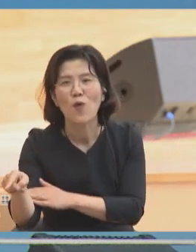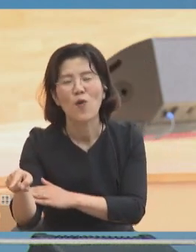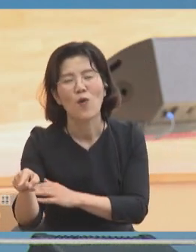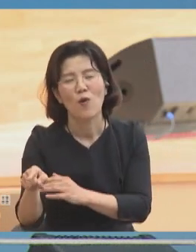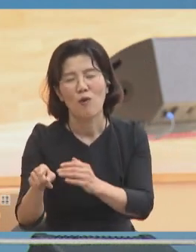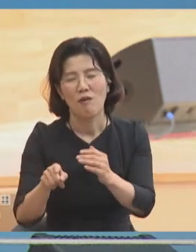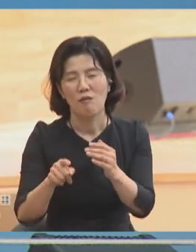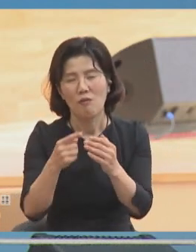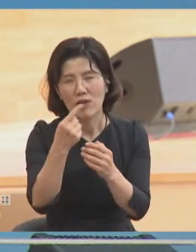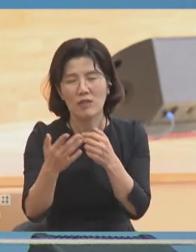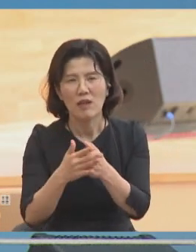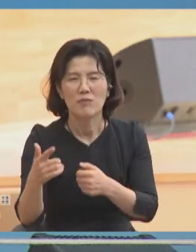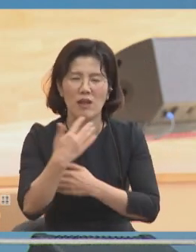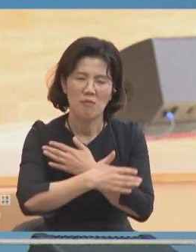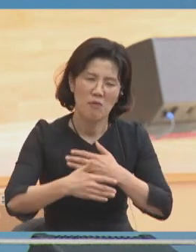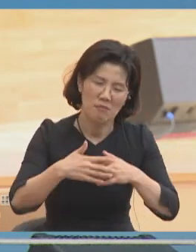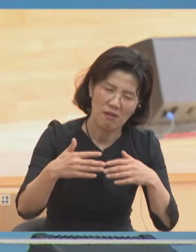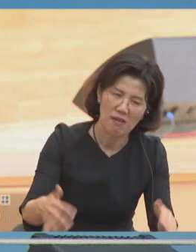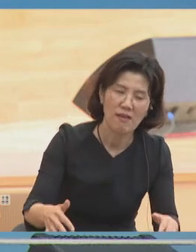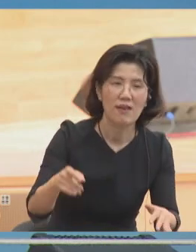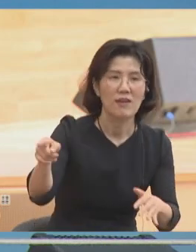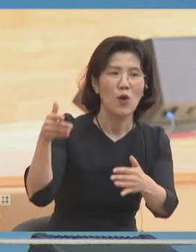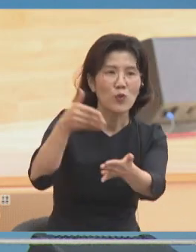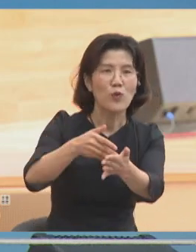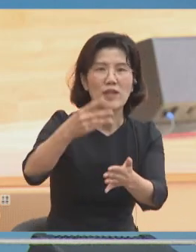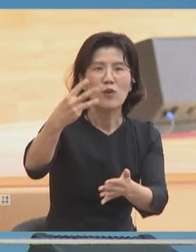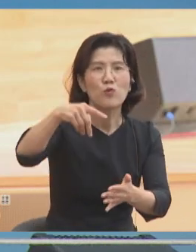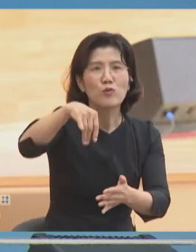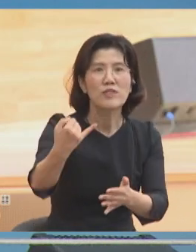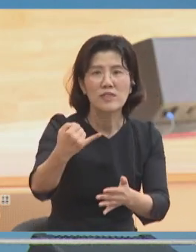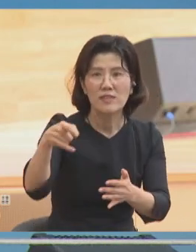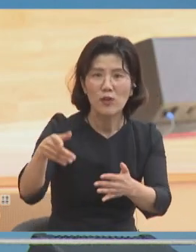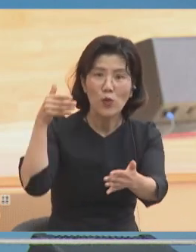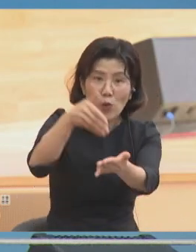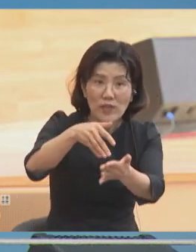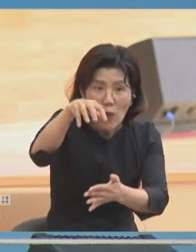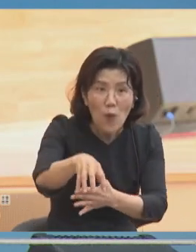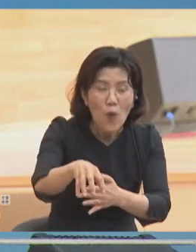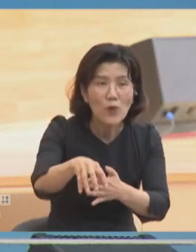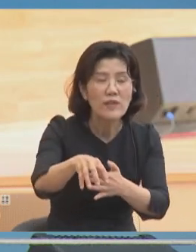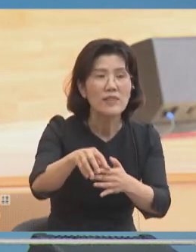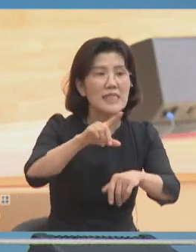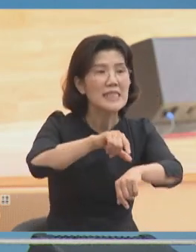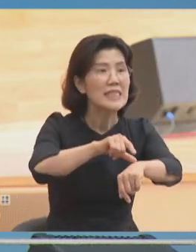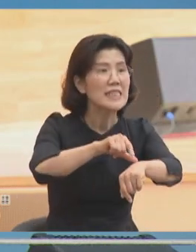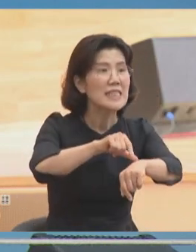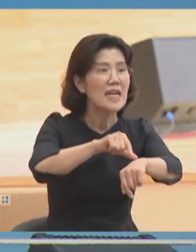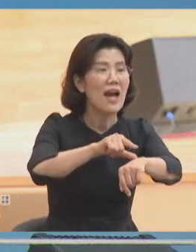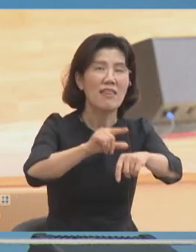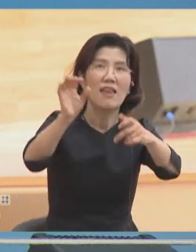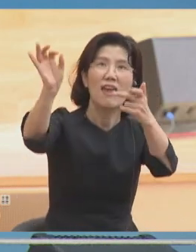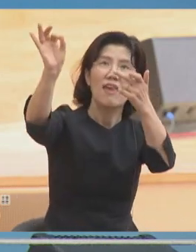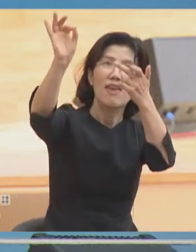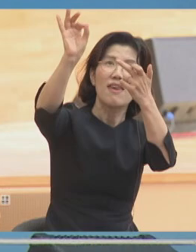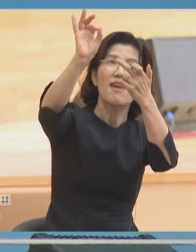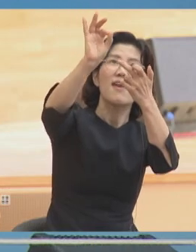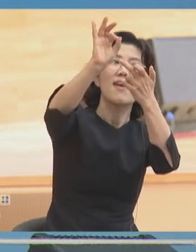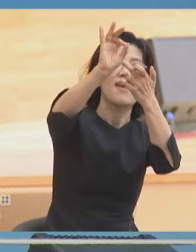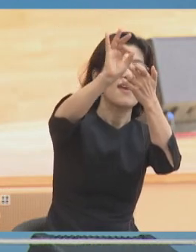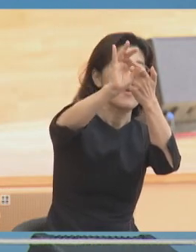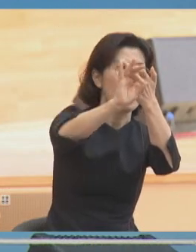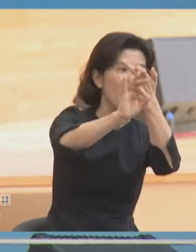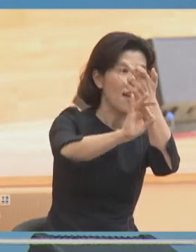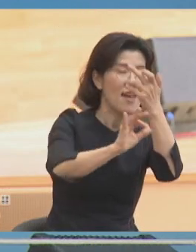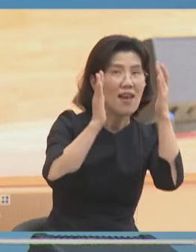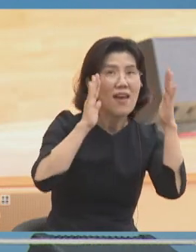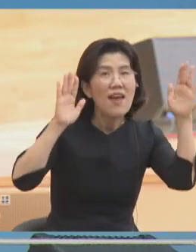피곤했지 거기다가이 루스에 도착한 시간대가 오늘 읽은 말씀에 보니 해가 물 때입니다 어두